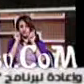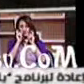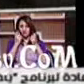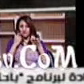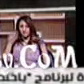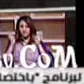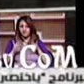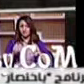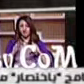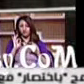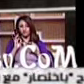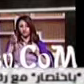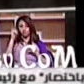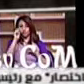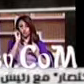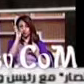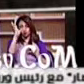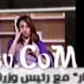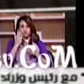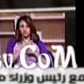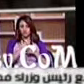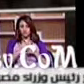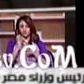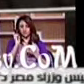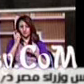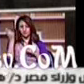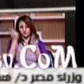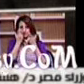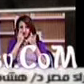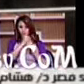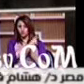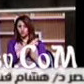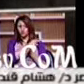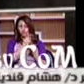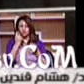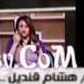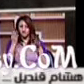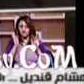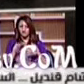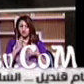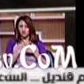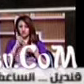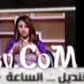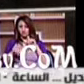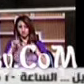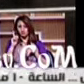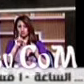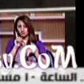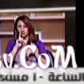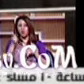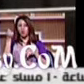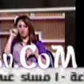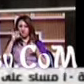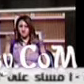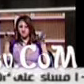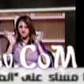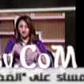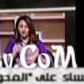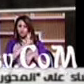لتامين الجلسه علشان نحول دون حدوث ذلك مره اخرى ط بقول لحضرتك بكره في تعزيز الجهات الامنيه تمام